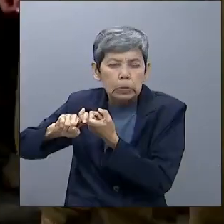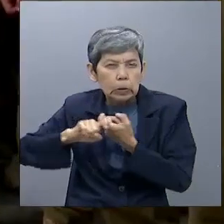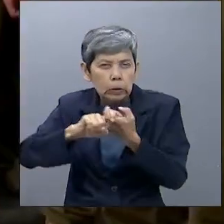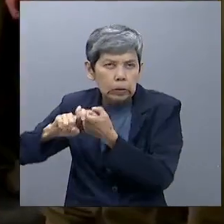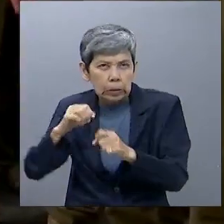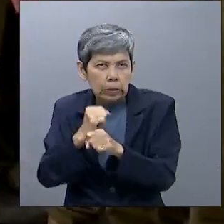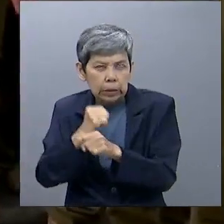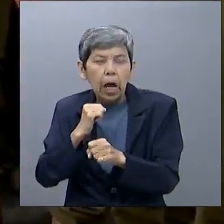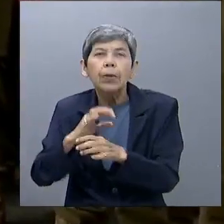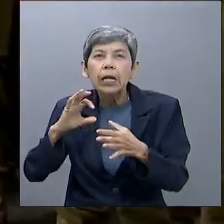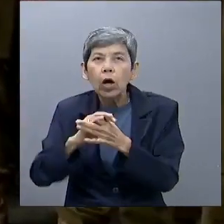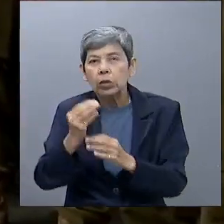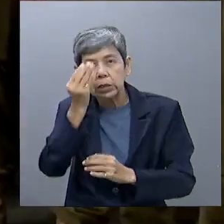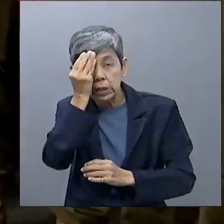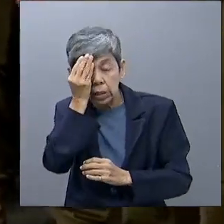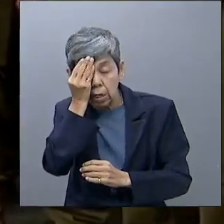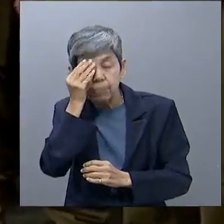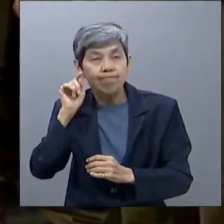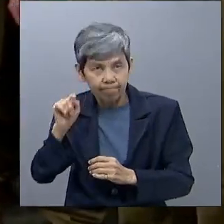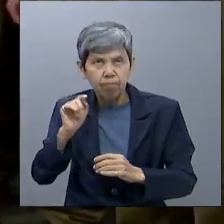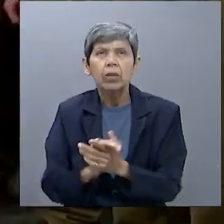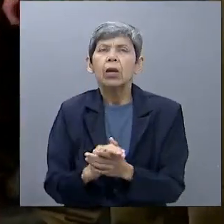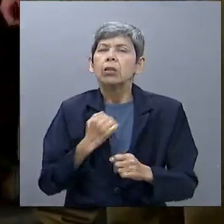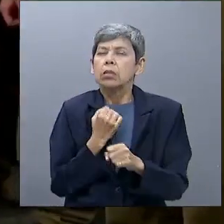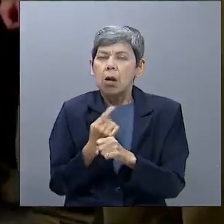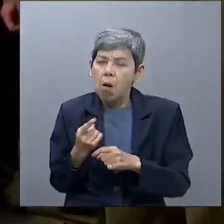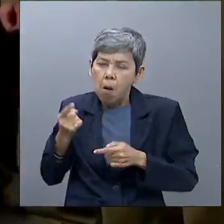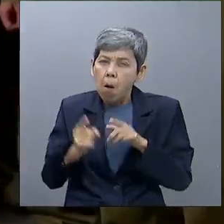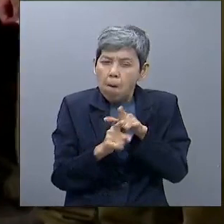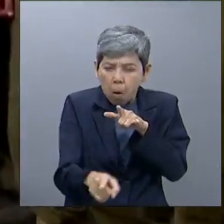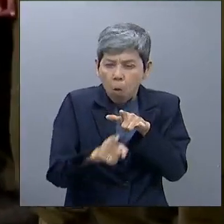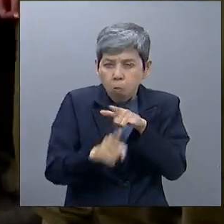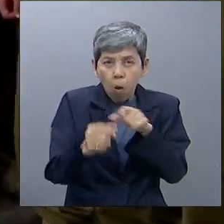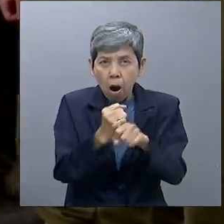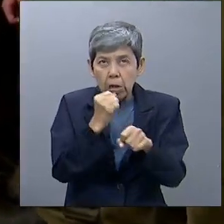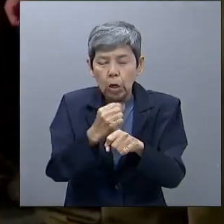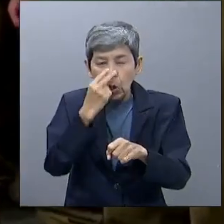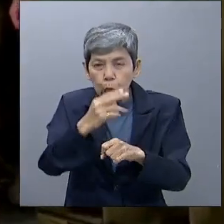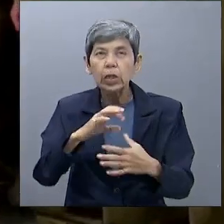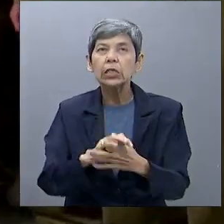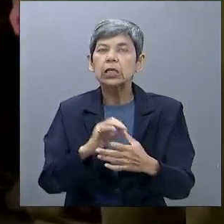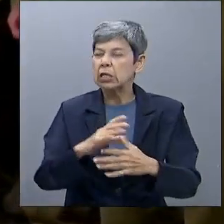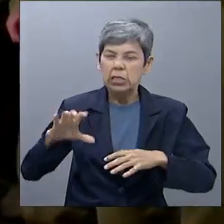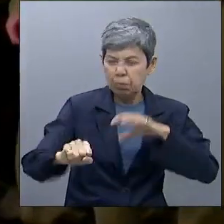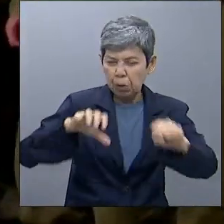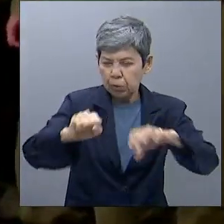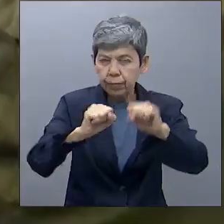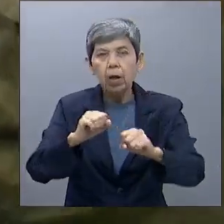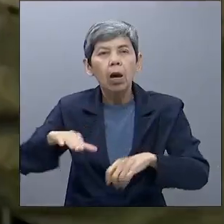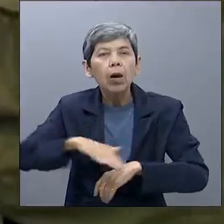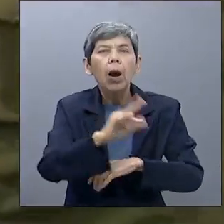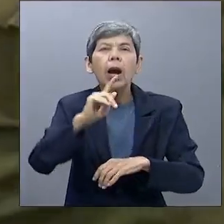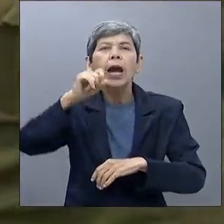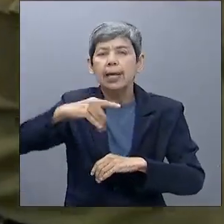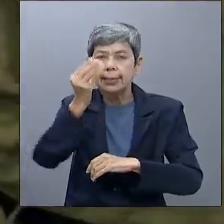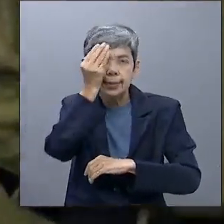ชุดนึงในประวัติศาสตร์อิสราเอลอยู่แล้วนะคะการโจมตีกับสงครามที่ตามมาตอนนี้จุดกระแสการกวาดล้างเขตกาซ่าขึ้นในสังคม